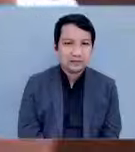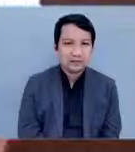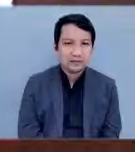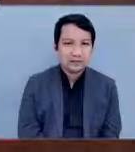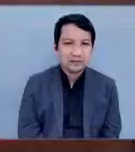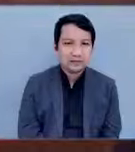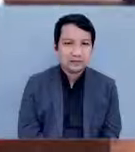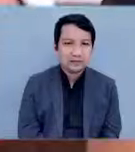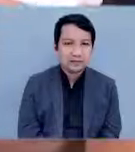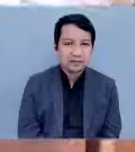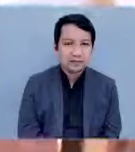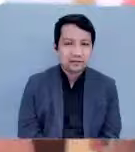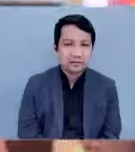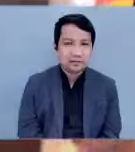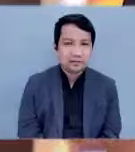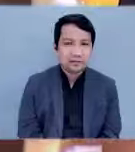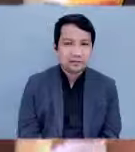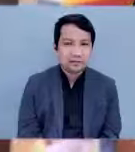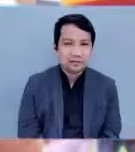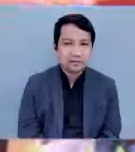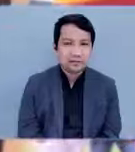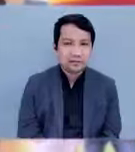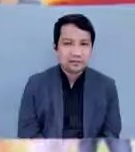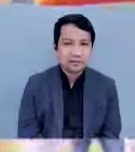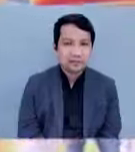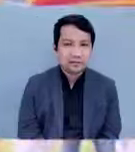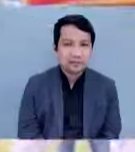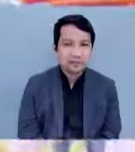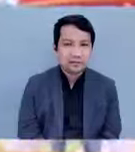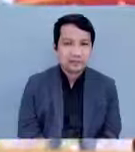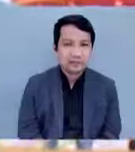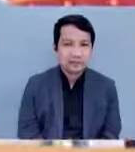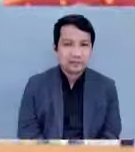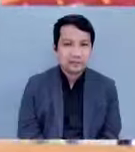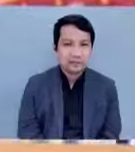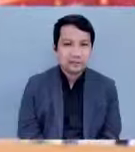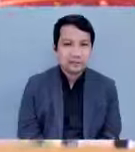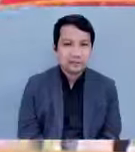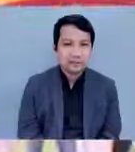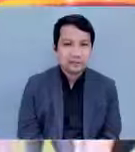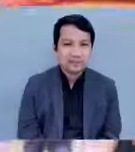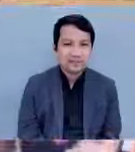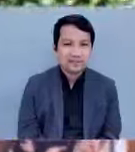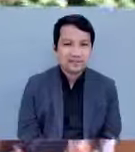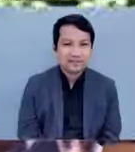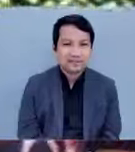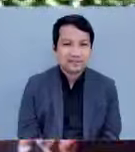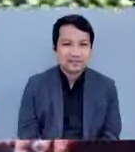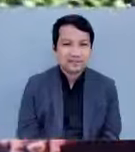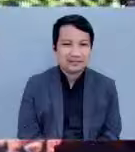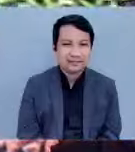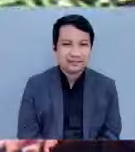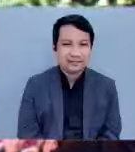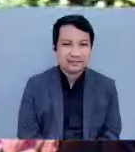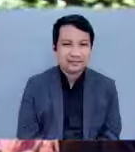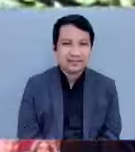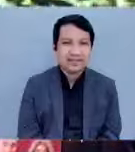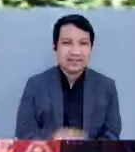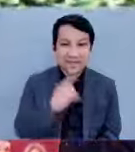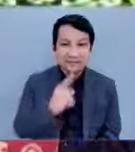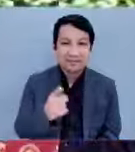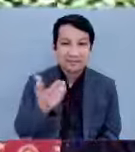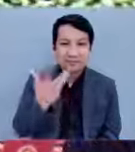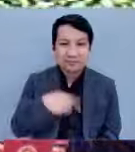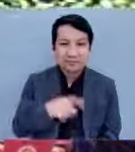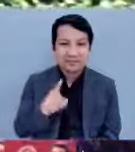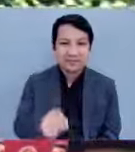manipulation. Ay! Uy! Teka lang ah! Galing! Oh my God! Uy, ang galing ah! Oh my God! Sa